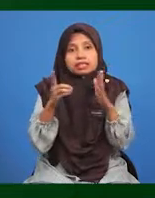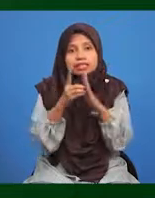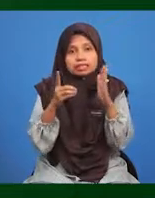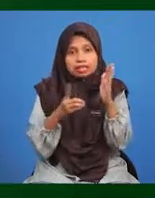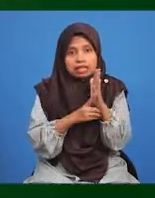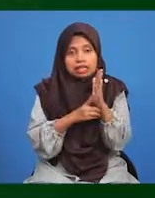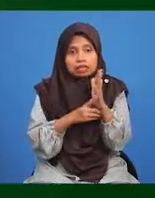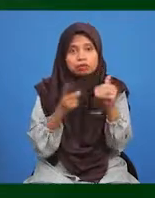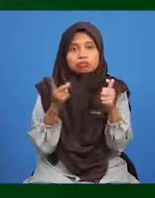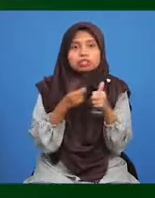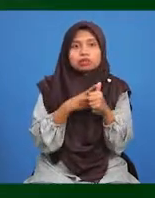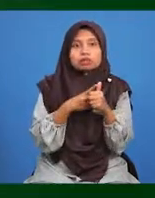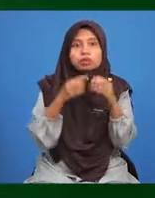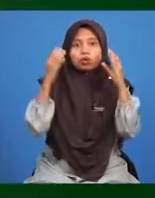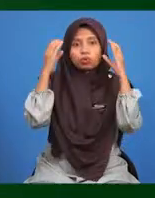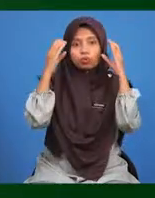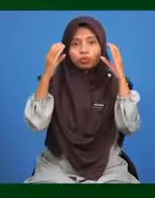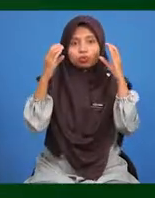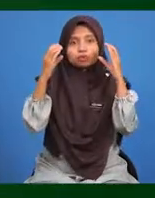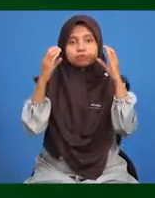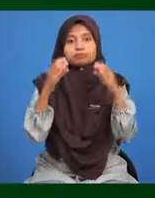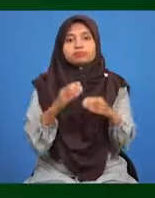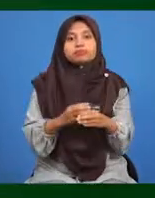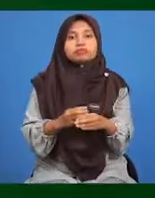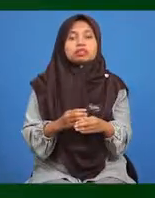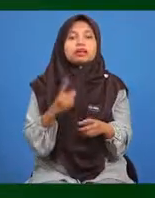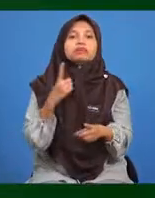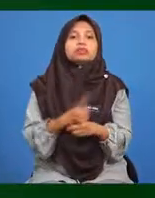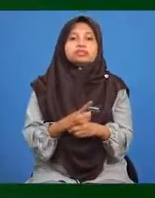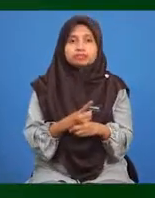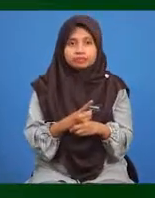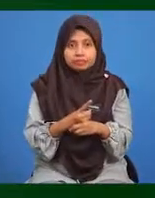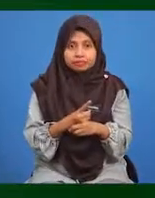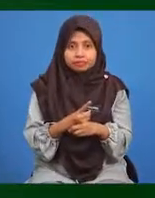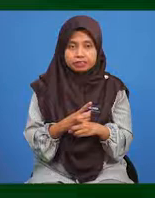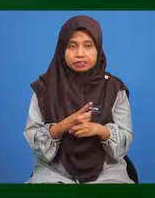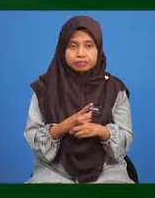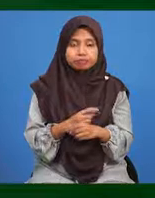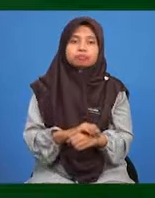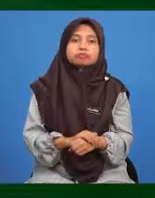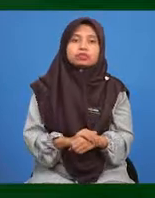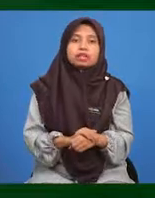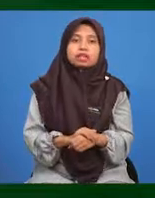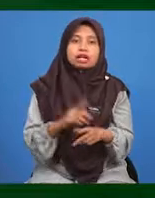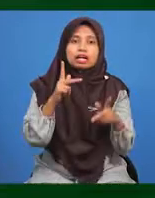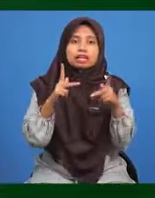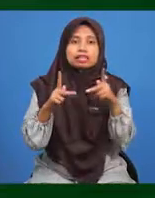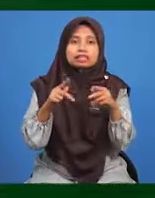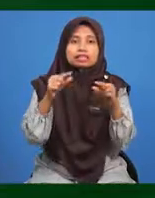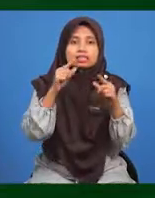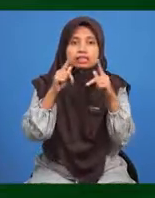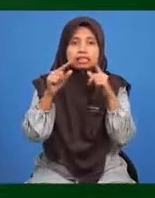Perkataan pertama, guru. Ya, betul. Kata ganda penuh bagi guru